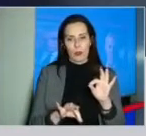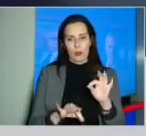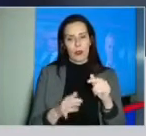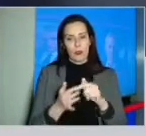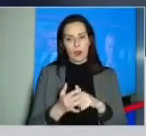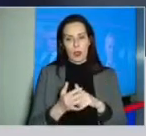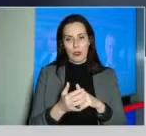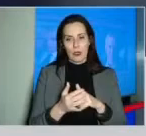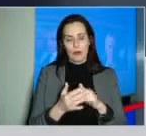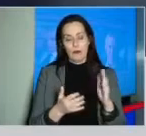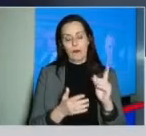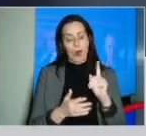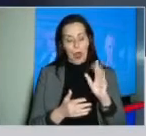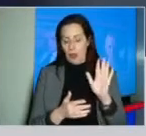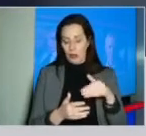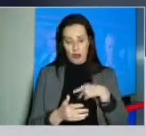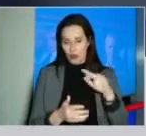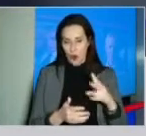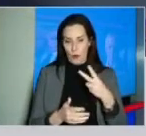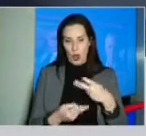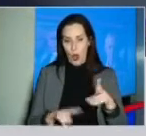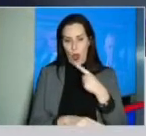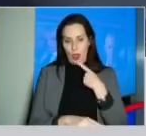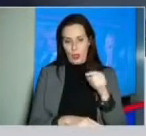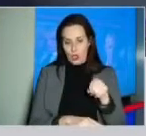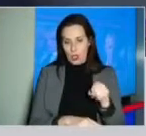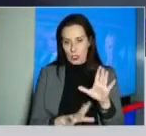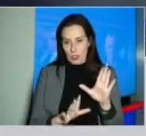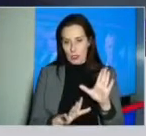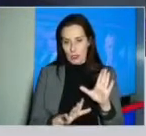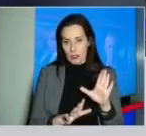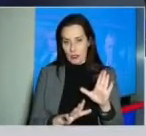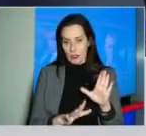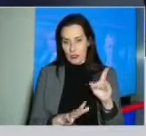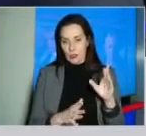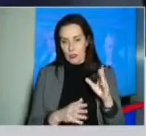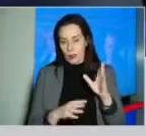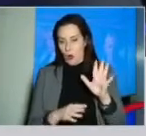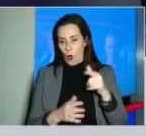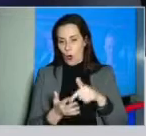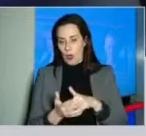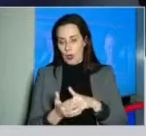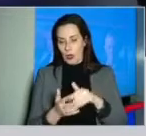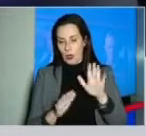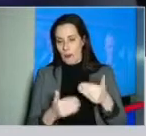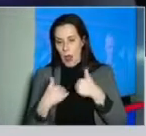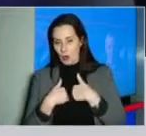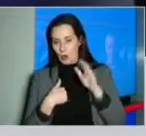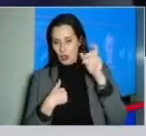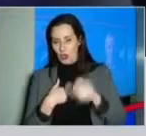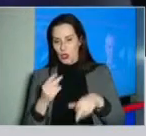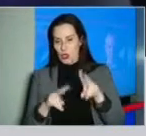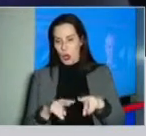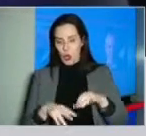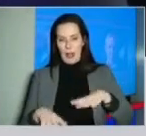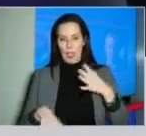את תוצאותיהן. אגב, אני שוב לא יכול לומר לך שזה יקבע דווקא לצד שלהם. יכול להיות שזה יקבע גם לצד שלנו, כי אנשים יכולים